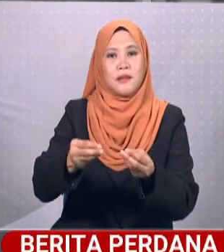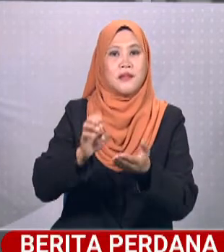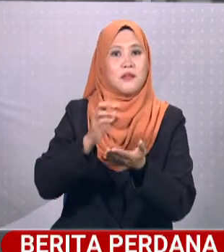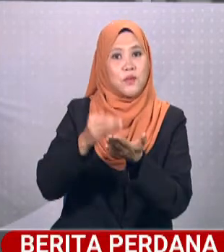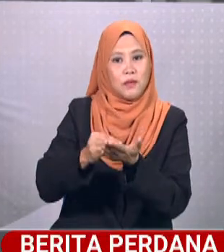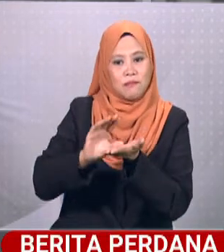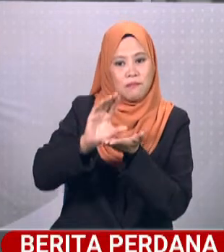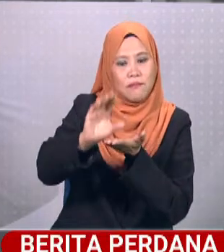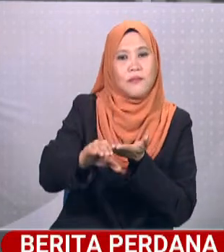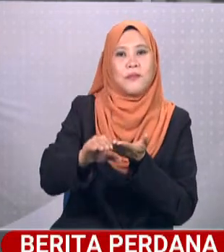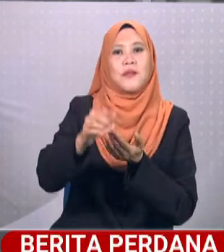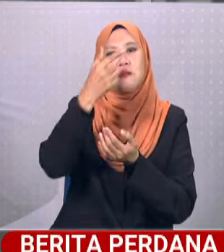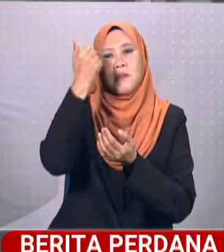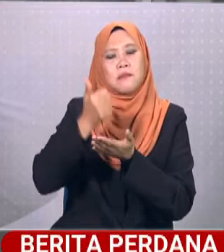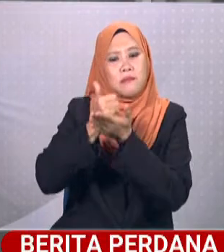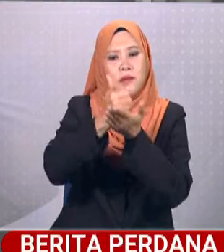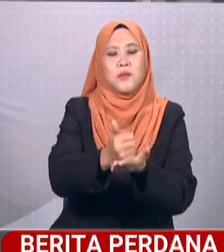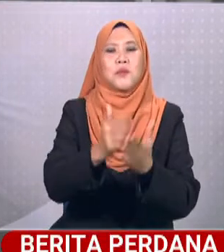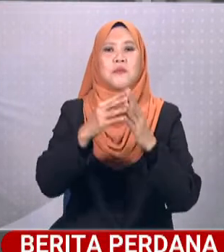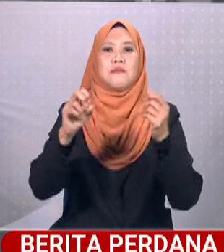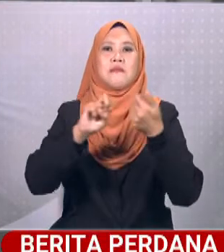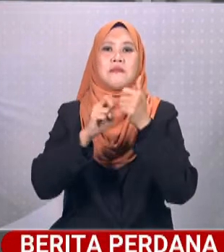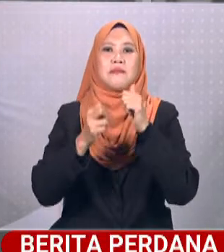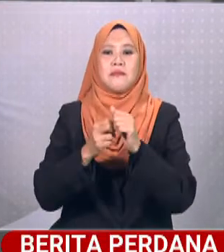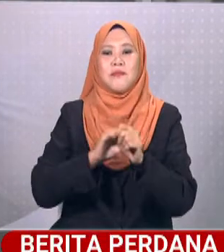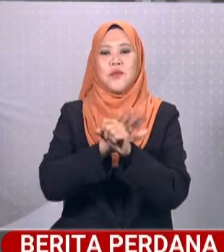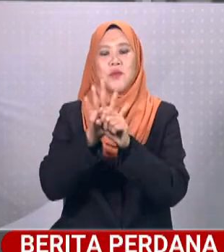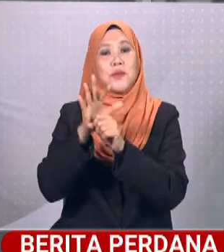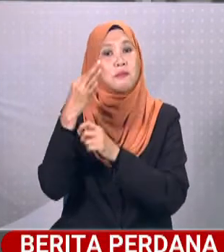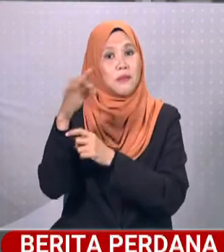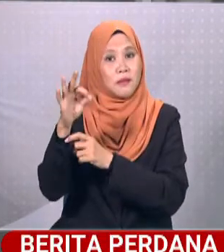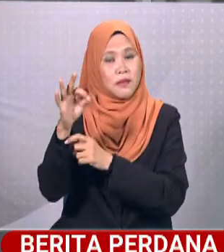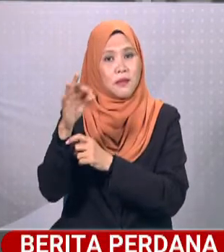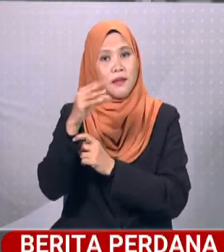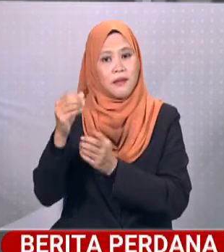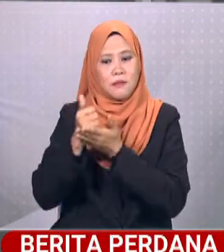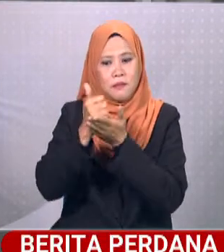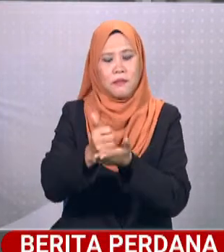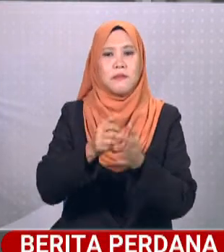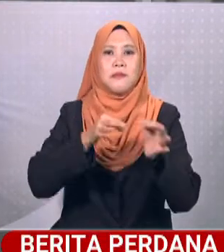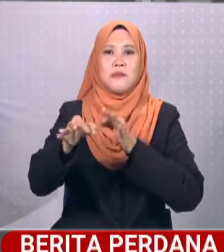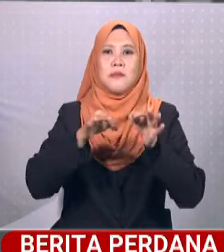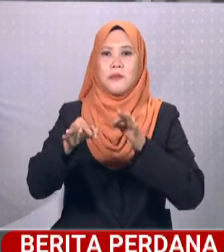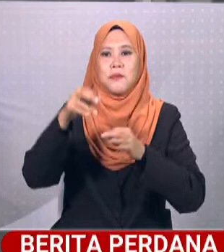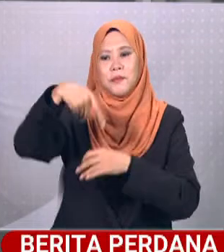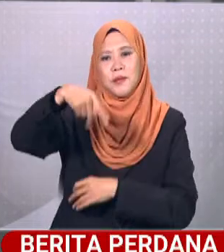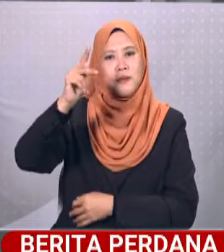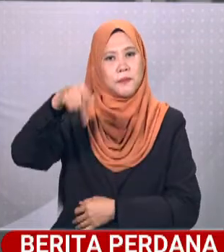bagi menghargai peranan membantu menangani penularan COVID-19 selain memberi penerangan mengenai